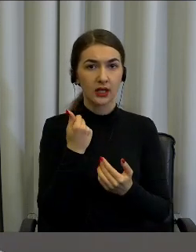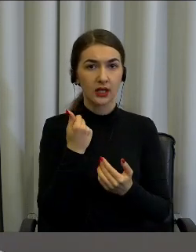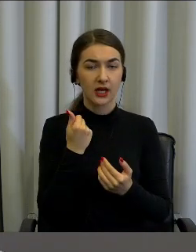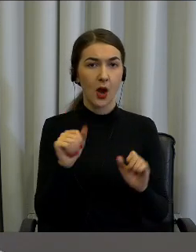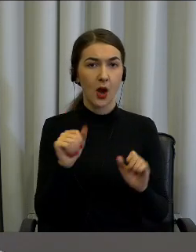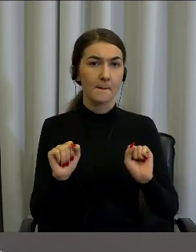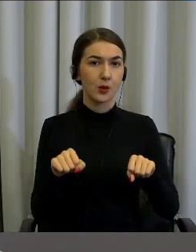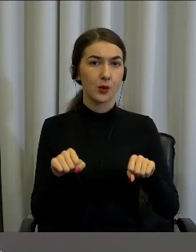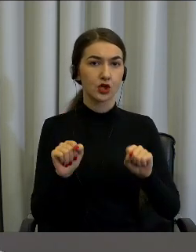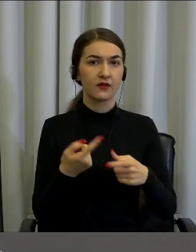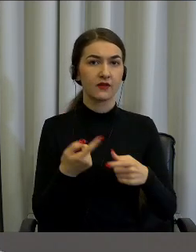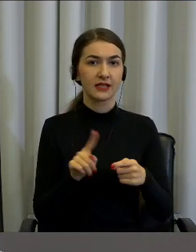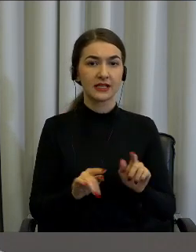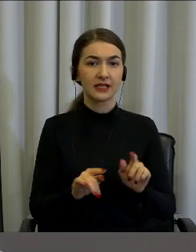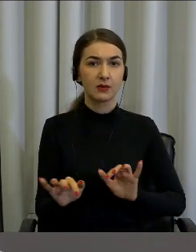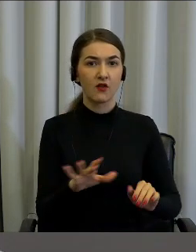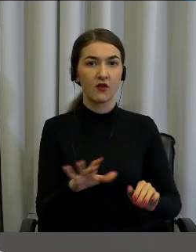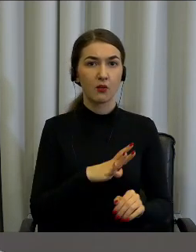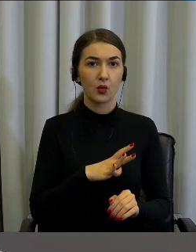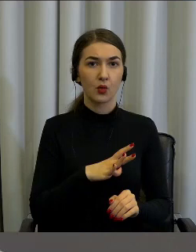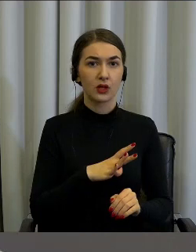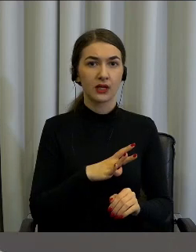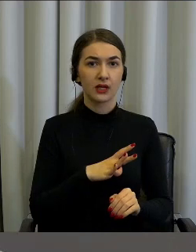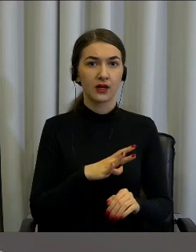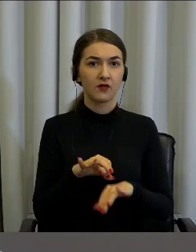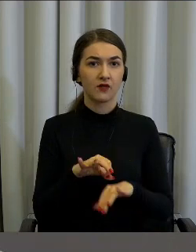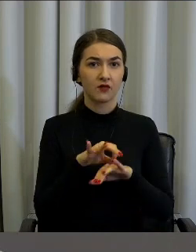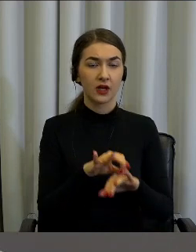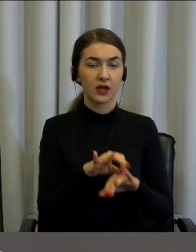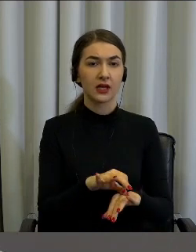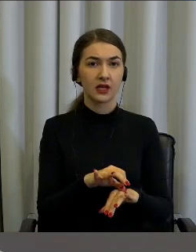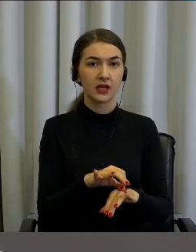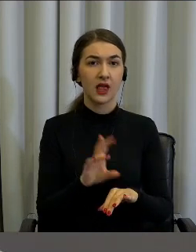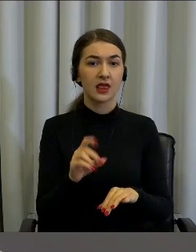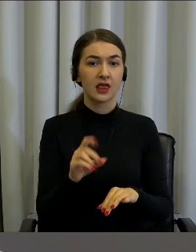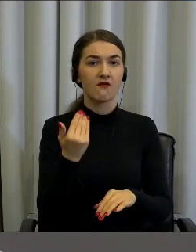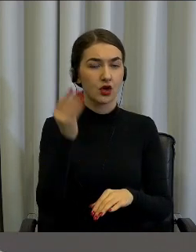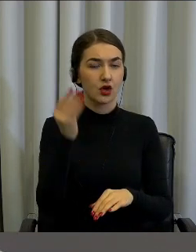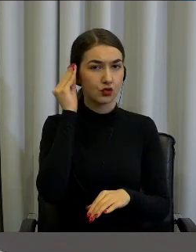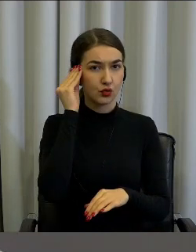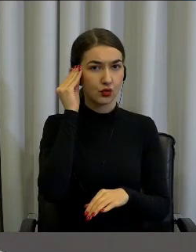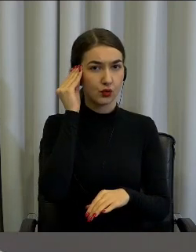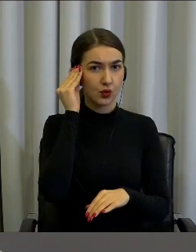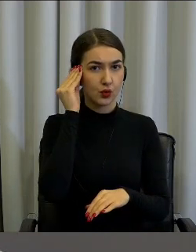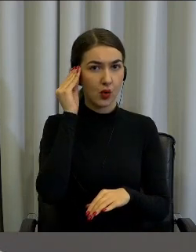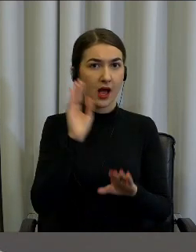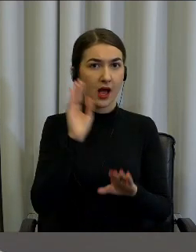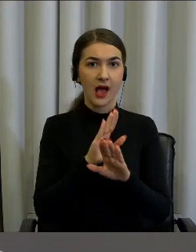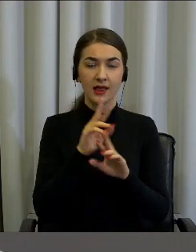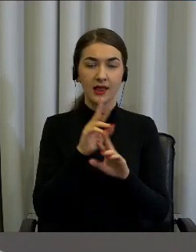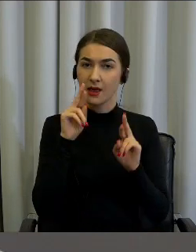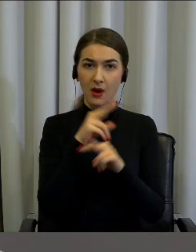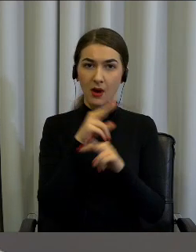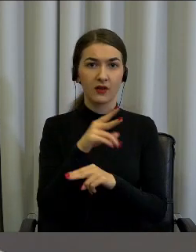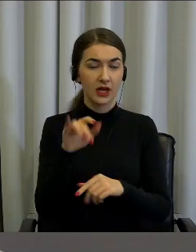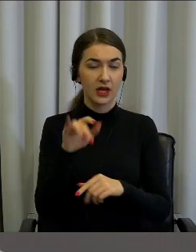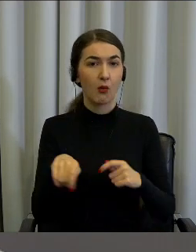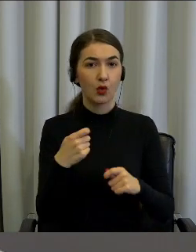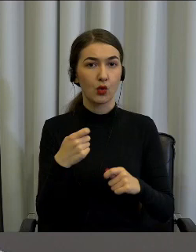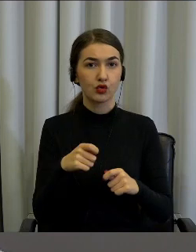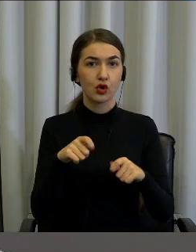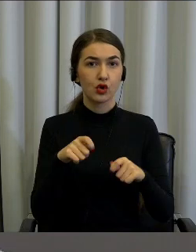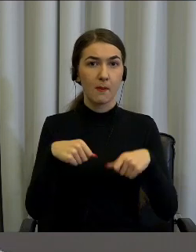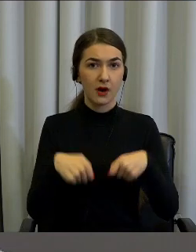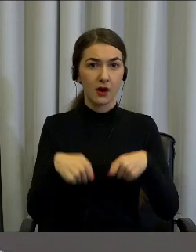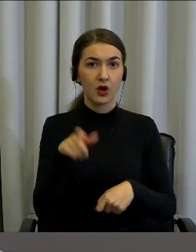Можливо ці справи були заведені на вашу думку неправильно і вони порушують права людини